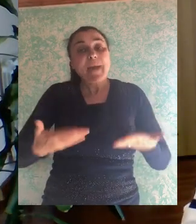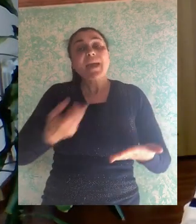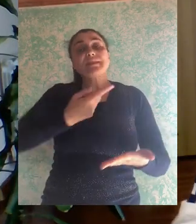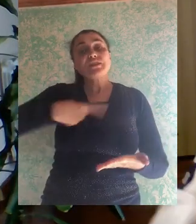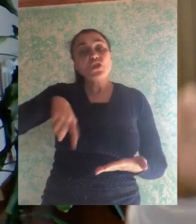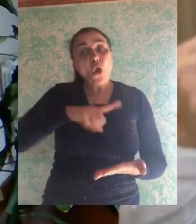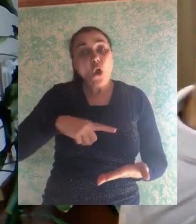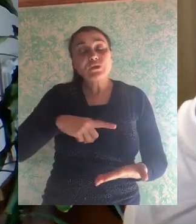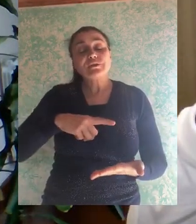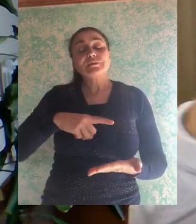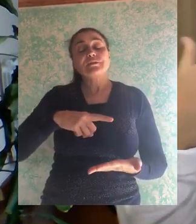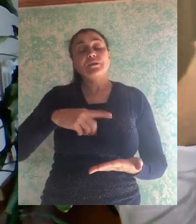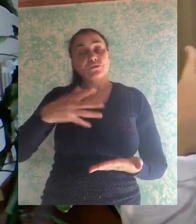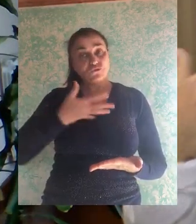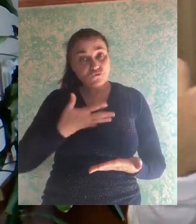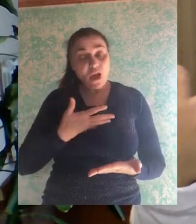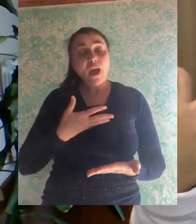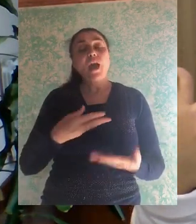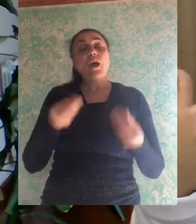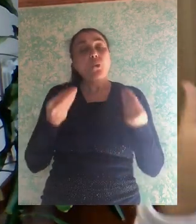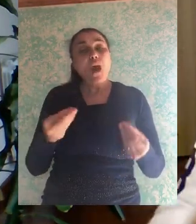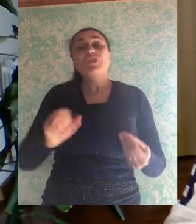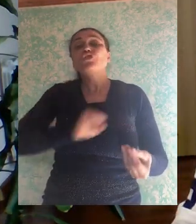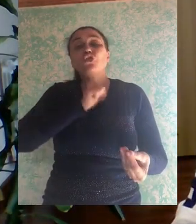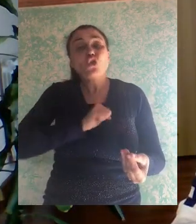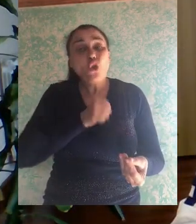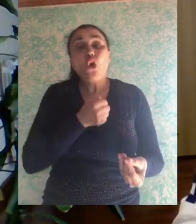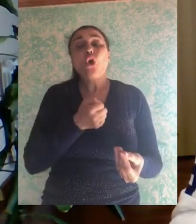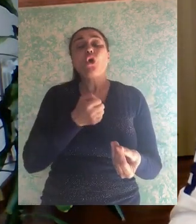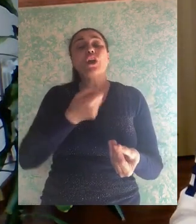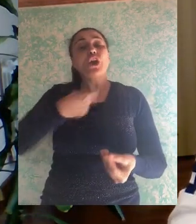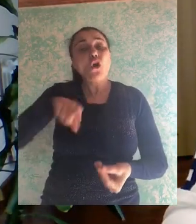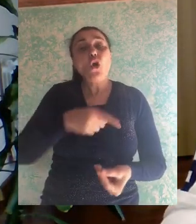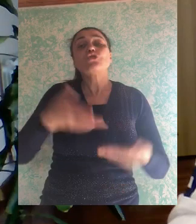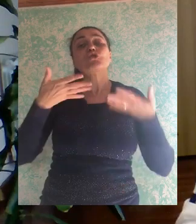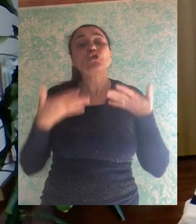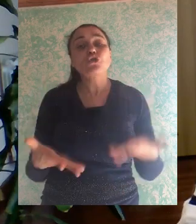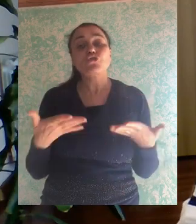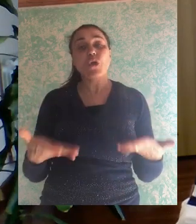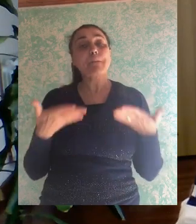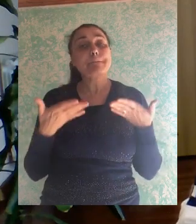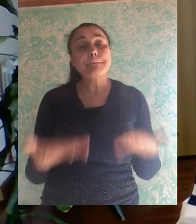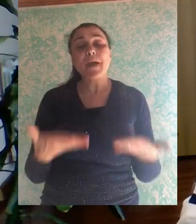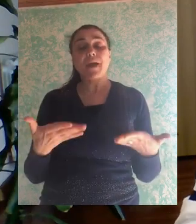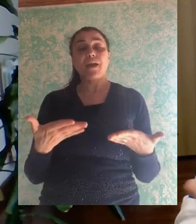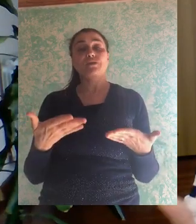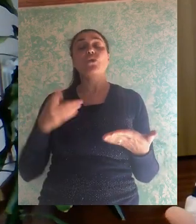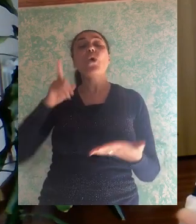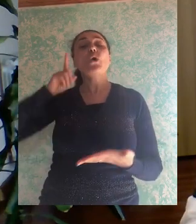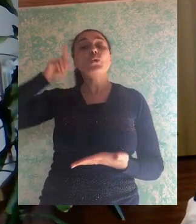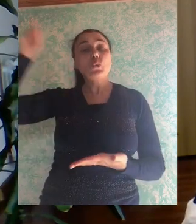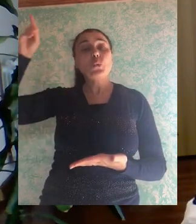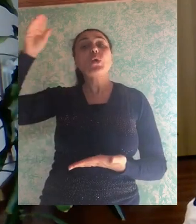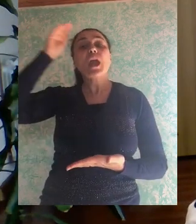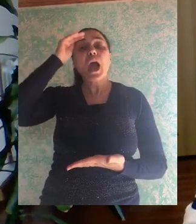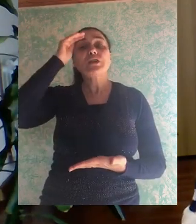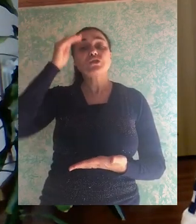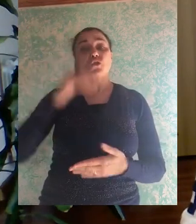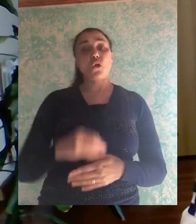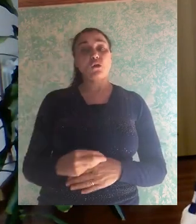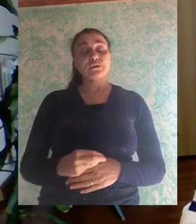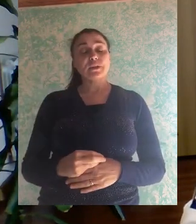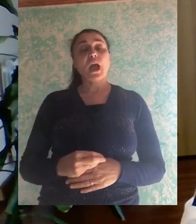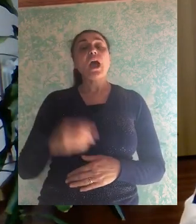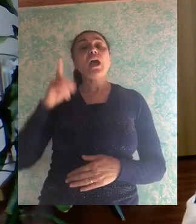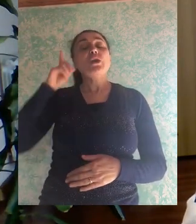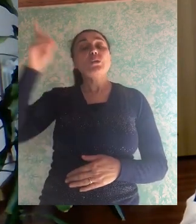che avvertiamo sulle nostre spalle il peso che nasce a volte nell'anima